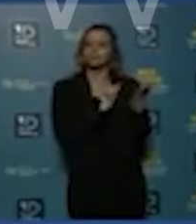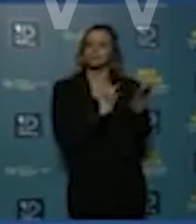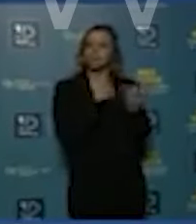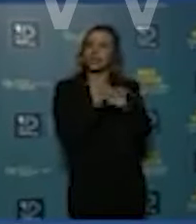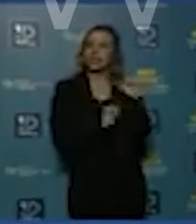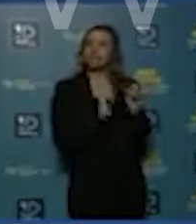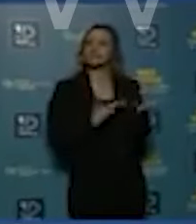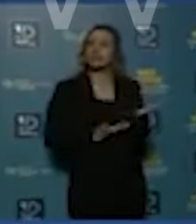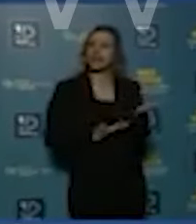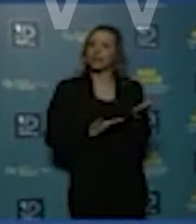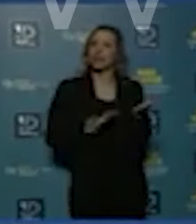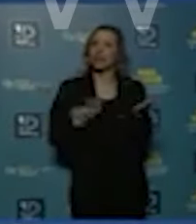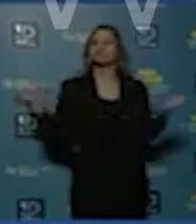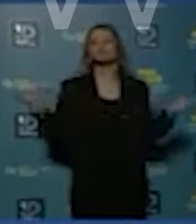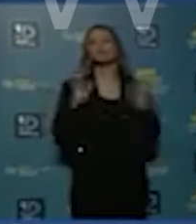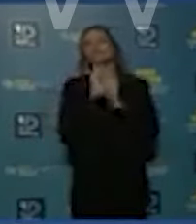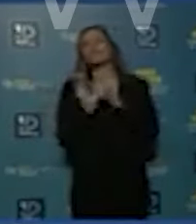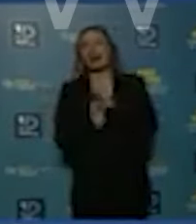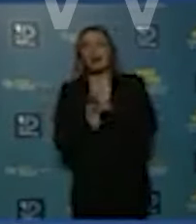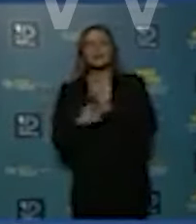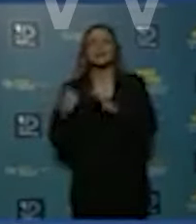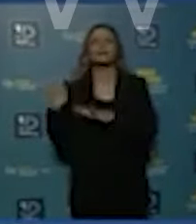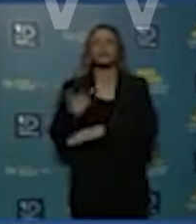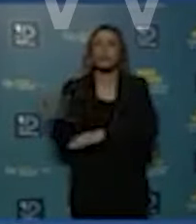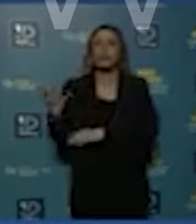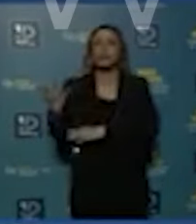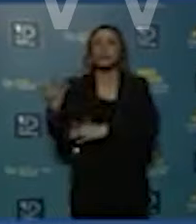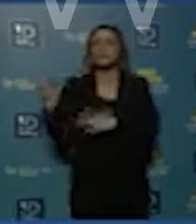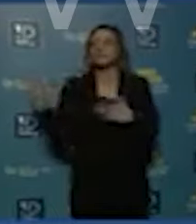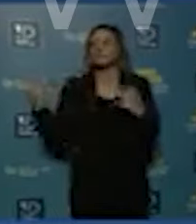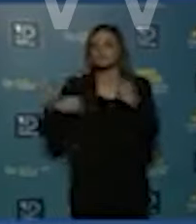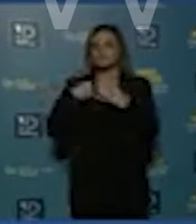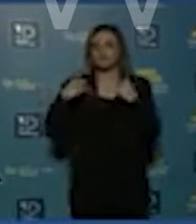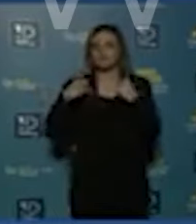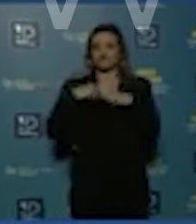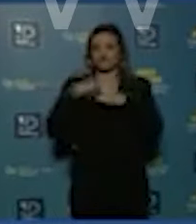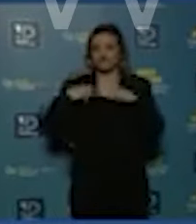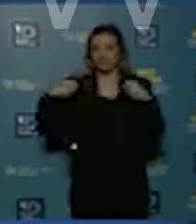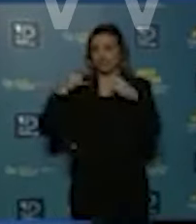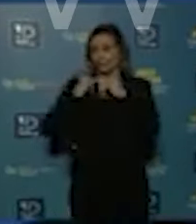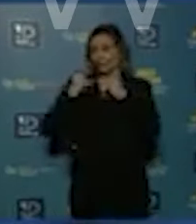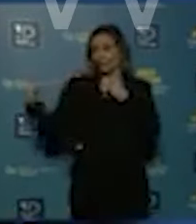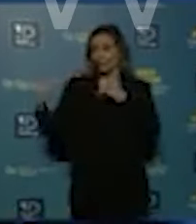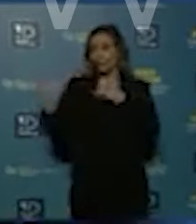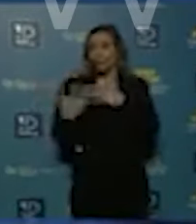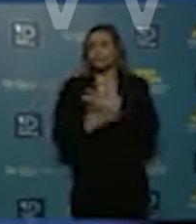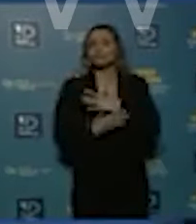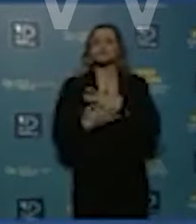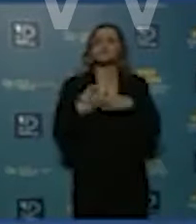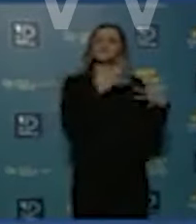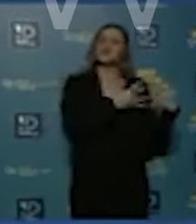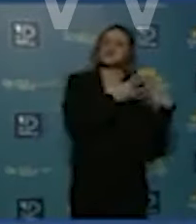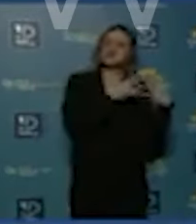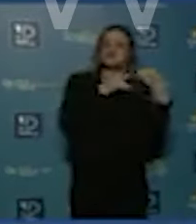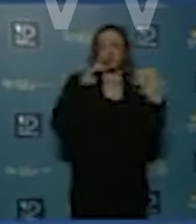Il filo conduttore che ho sentito in tanti interventi, dagli States a Lisbona, passando per Parigi, è quello della